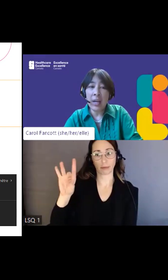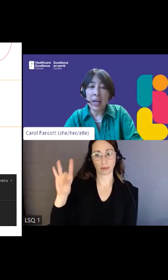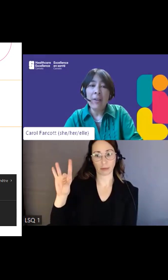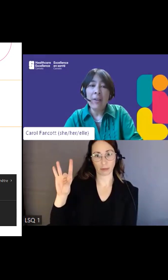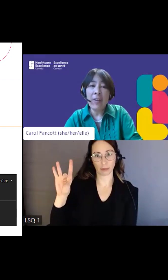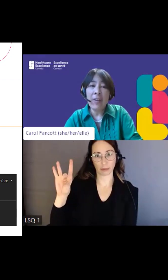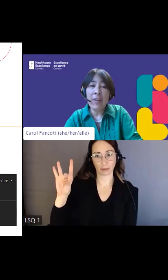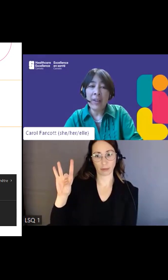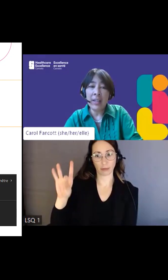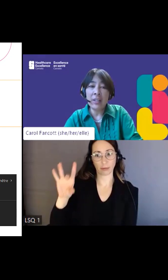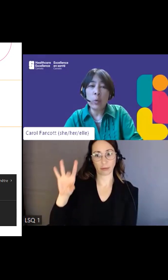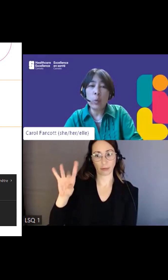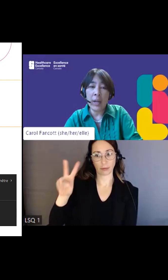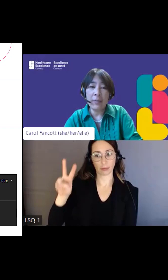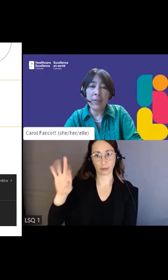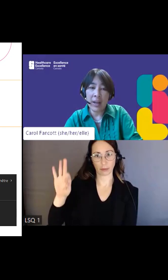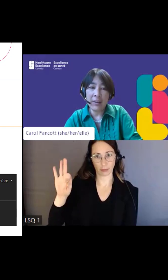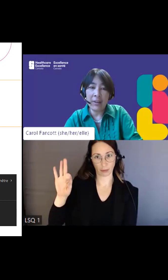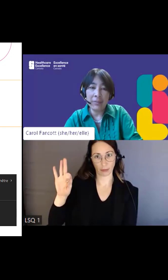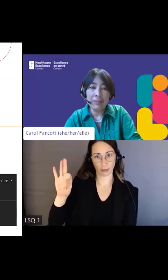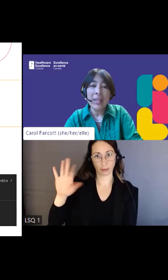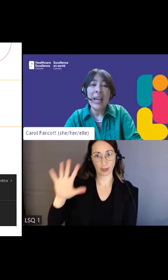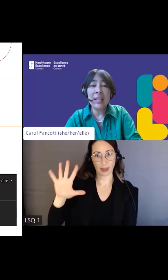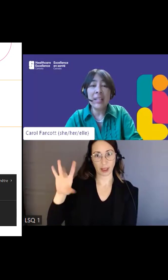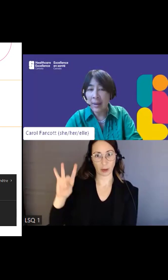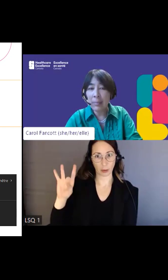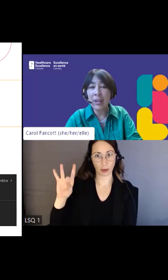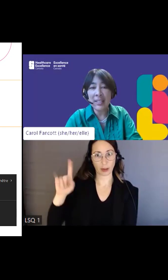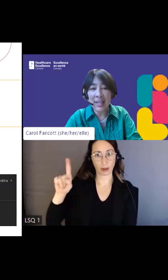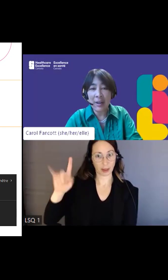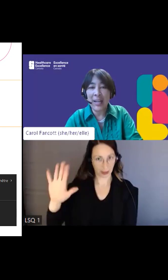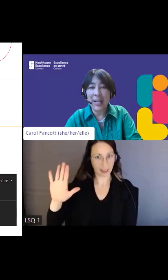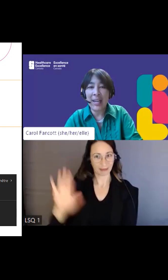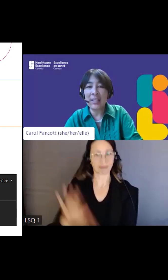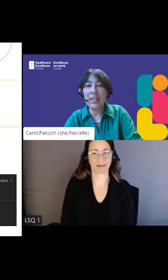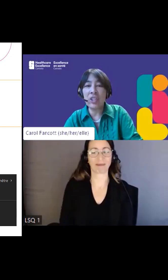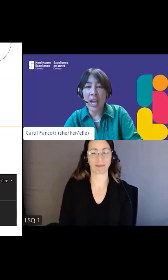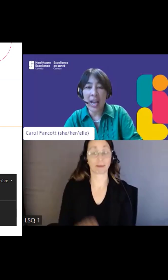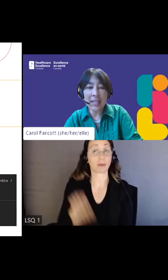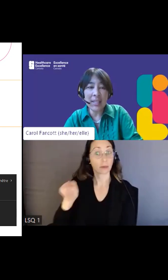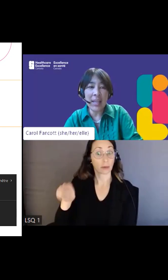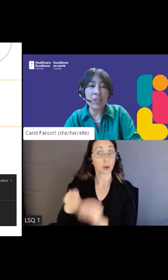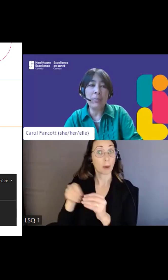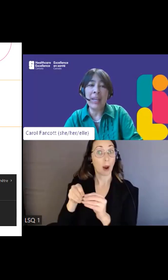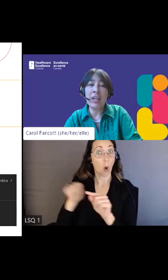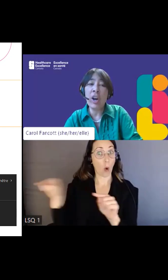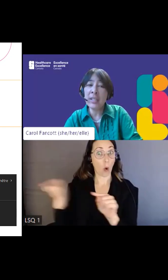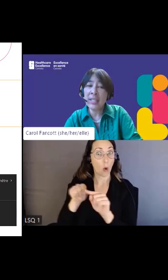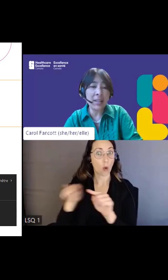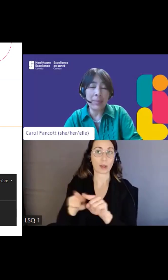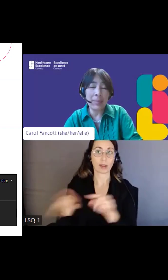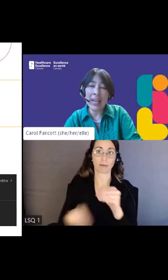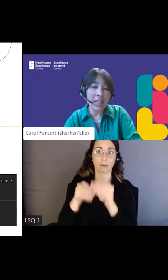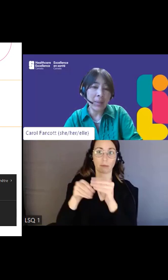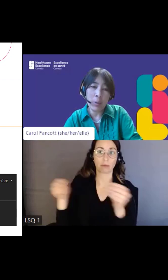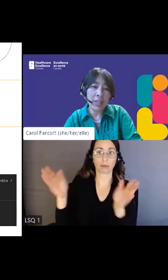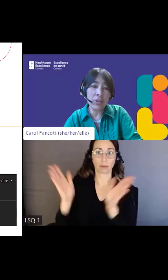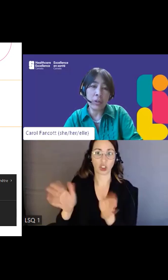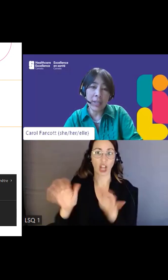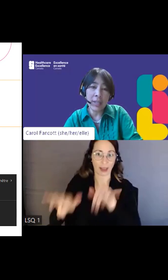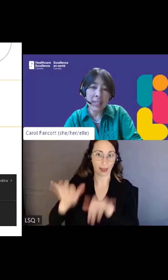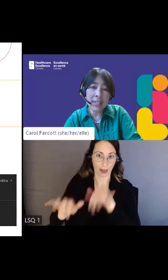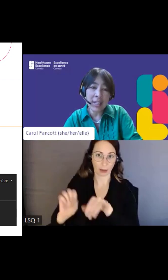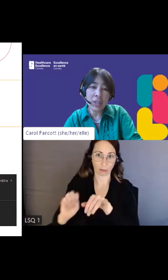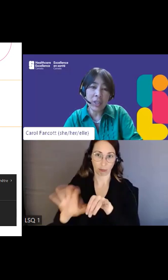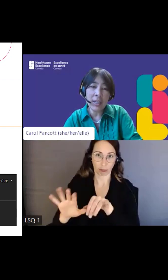1-888-829-5815. Et ce numéro a été aussi ajouté au chat, au clavardage, et vous pouvez donc le contacter à n'importe quel moment pendant la séance.